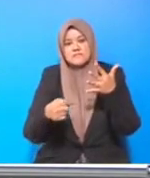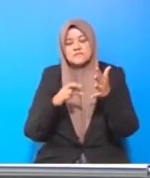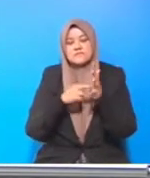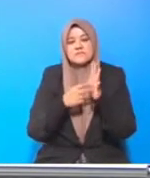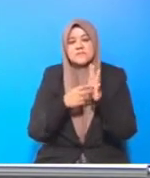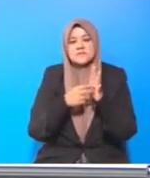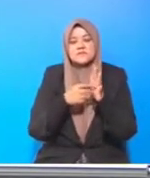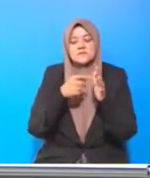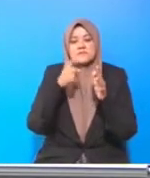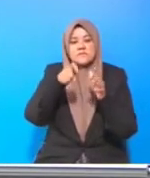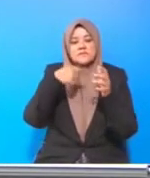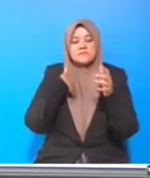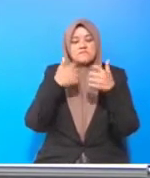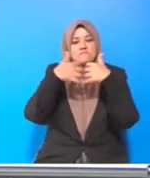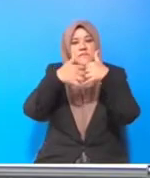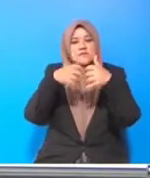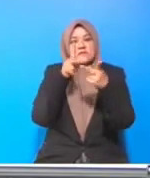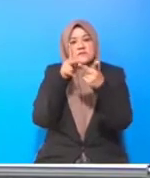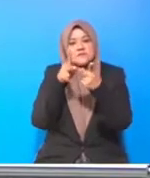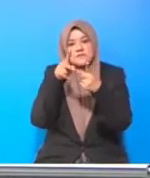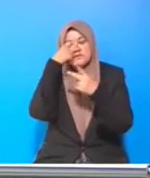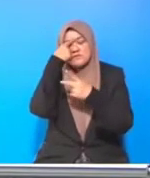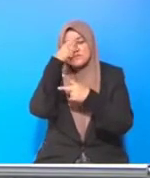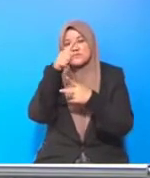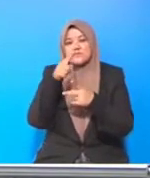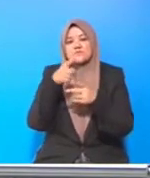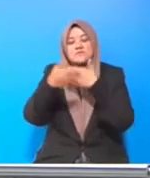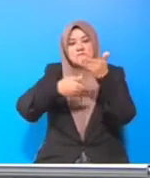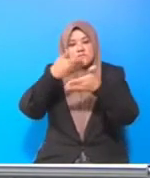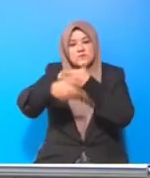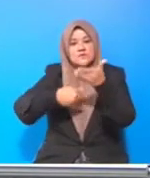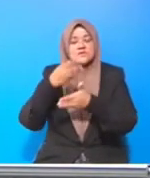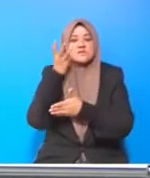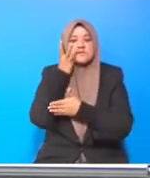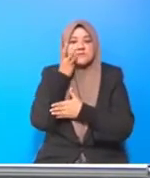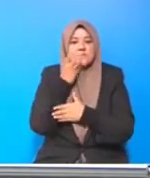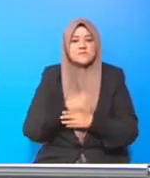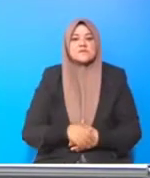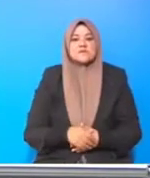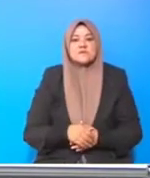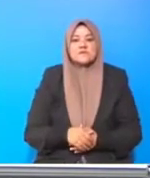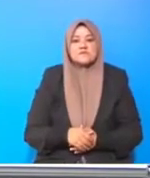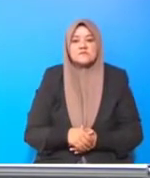intended Slender Opick ke kalau cute dan